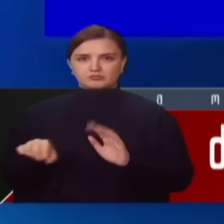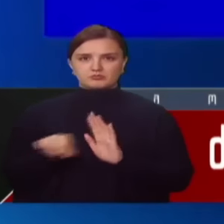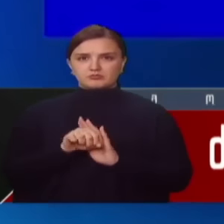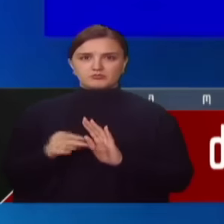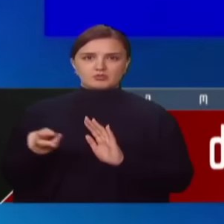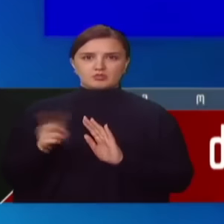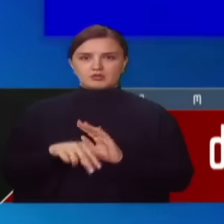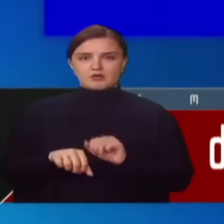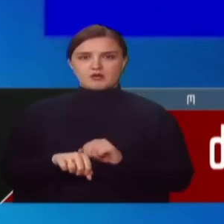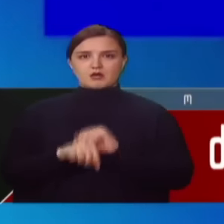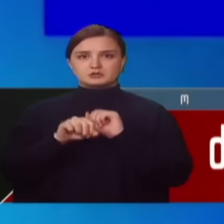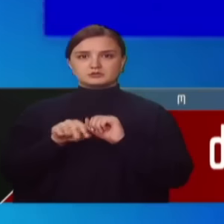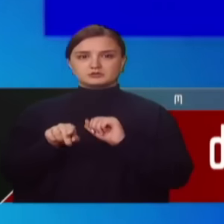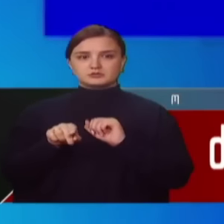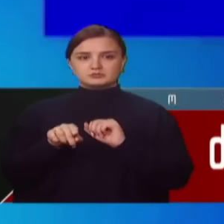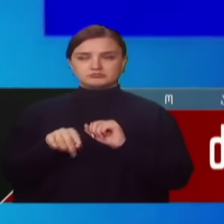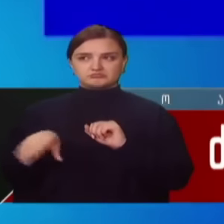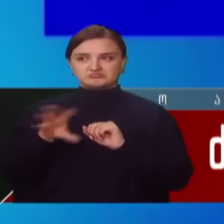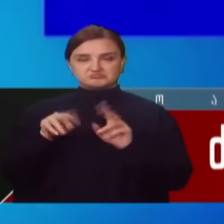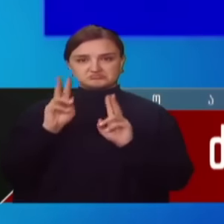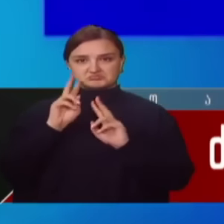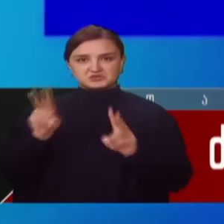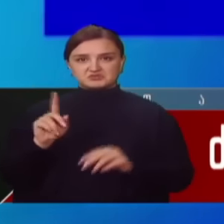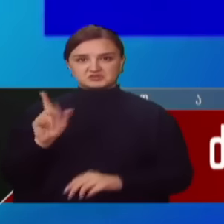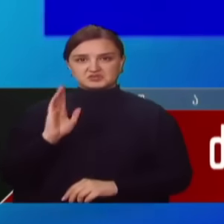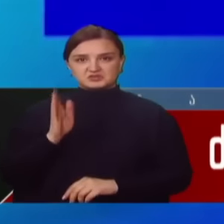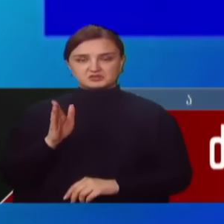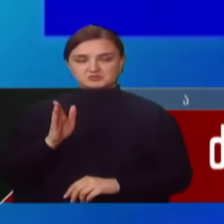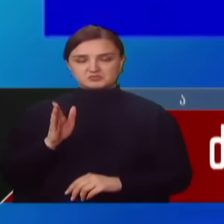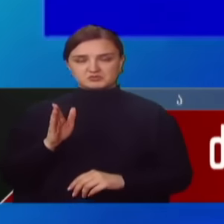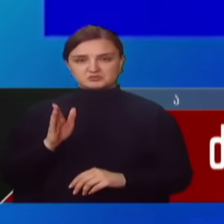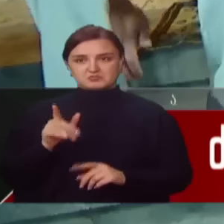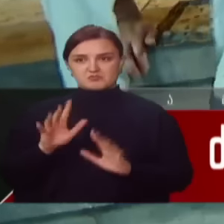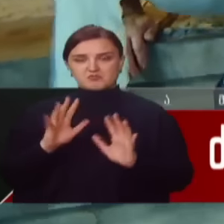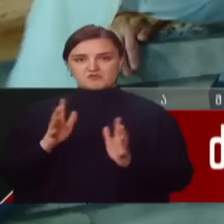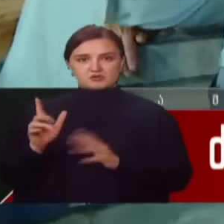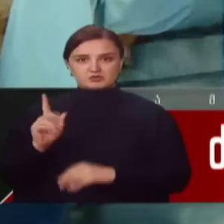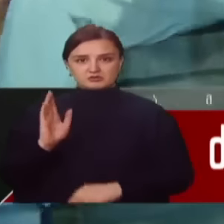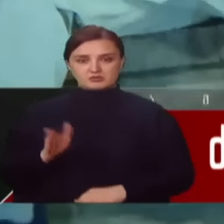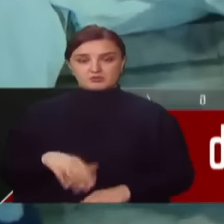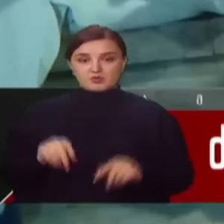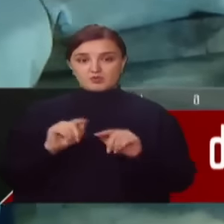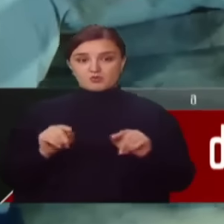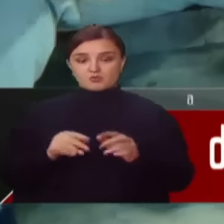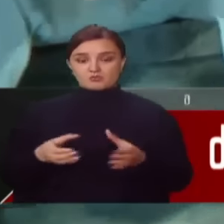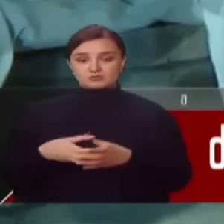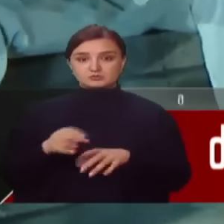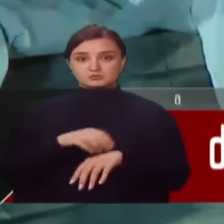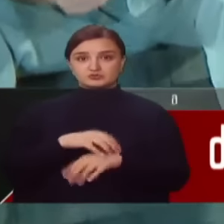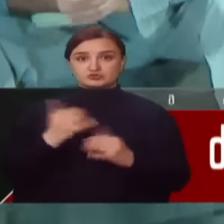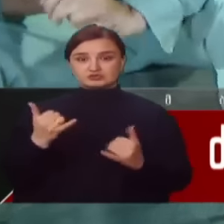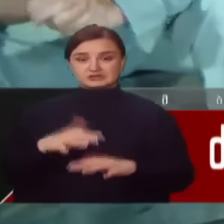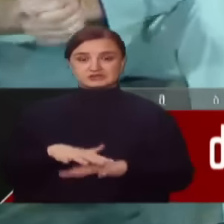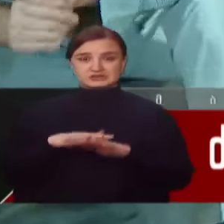და არავინ არ იცის რა სახეს მიიღებს ის მოვლენები ოპოზიციური პარტიები, რომლებიც ახლა